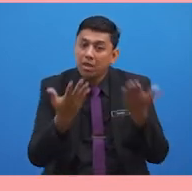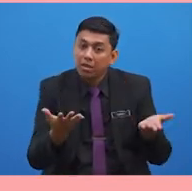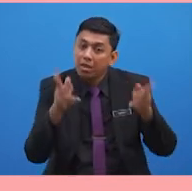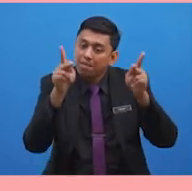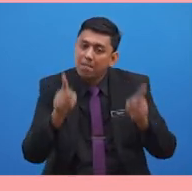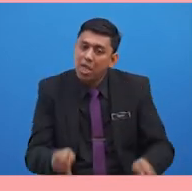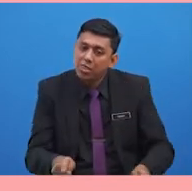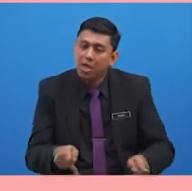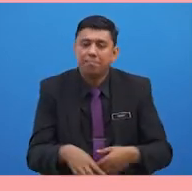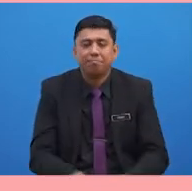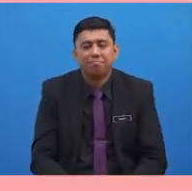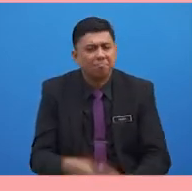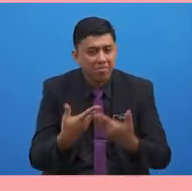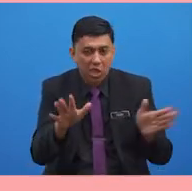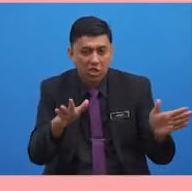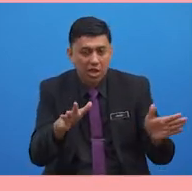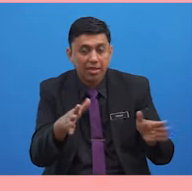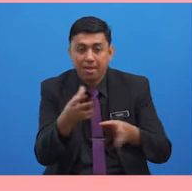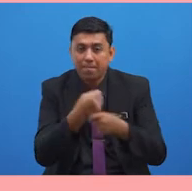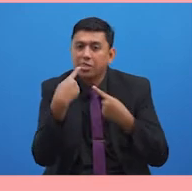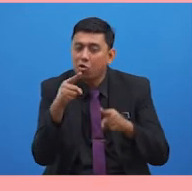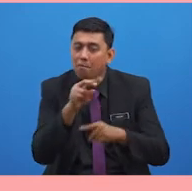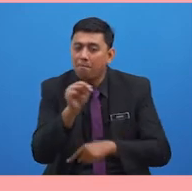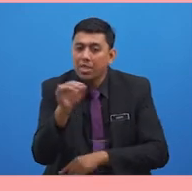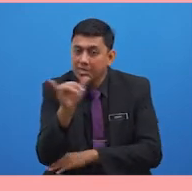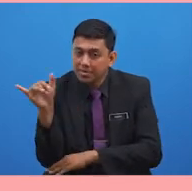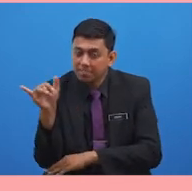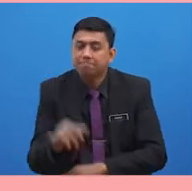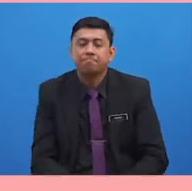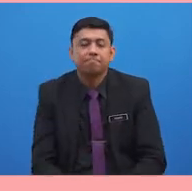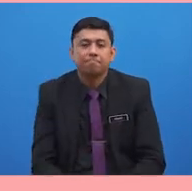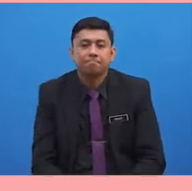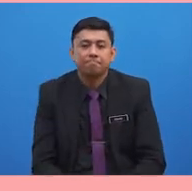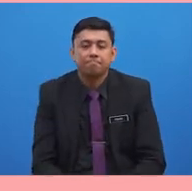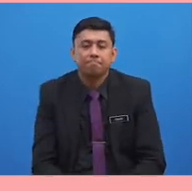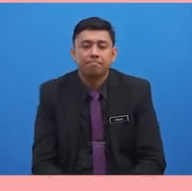Bagaimana para pelajar? Sudah dapat jawapannya?